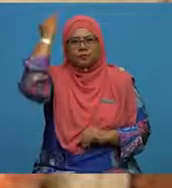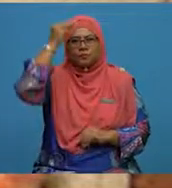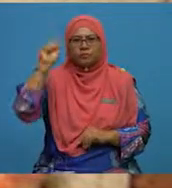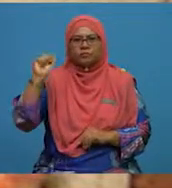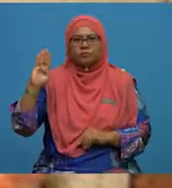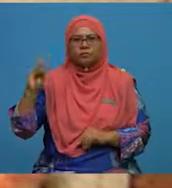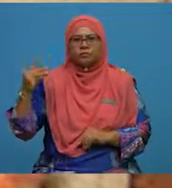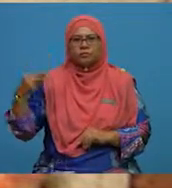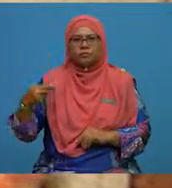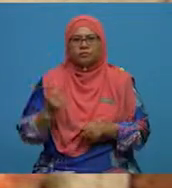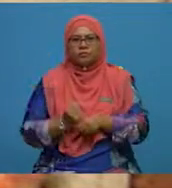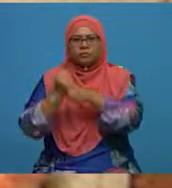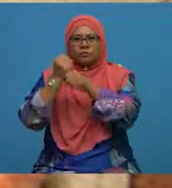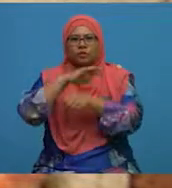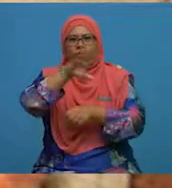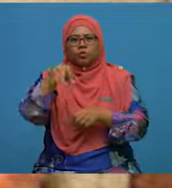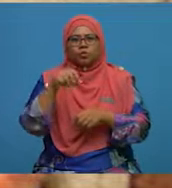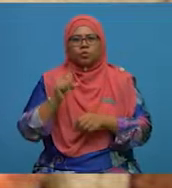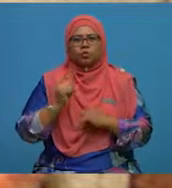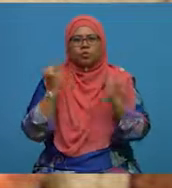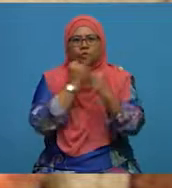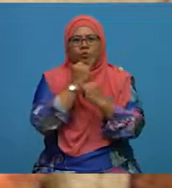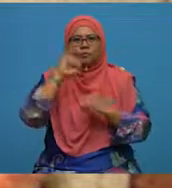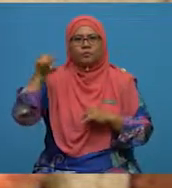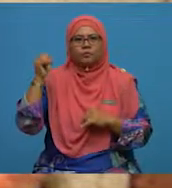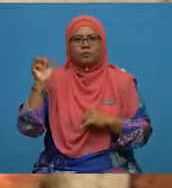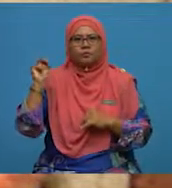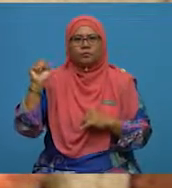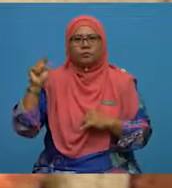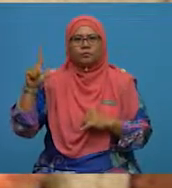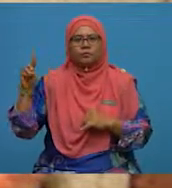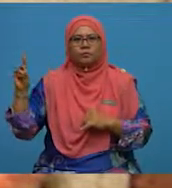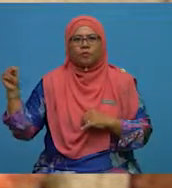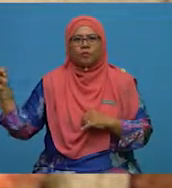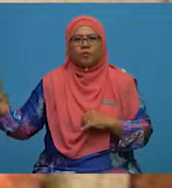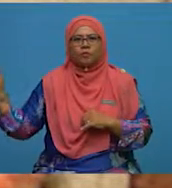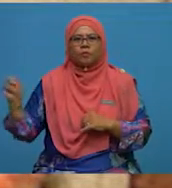pula menyokong semua perjuangan Jamaluddin Al-Afghani.